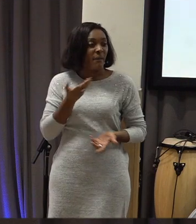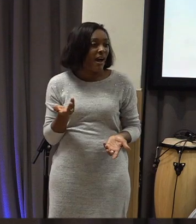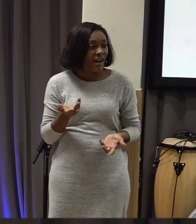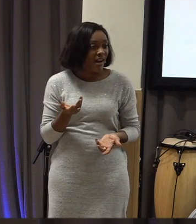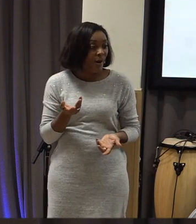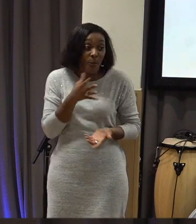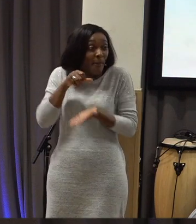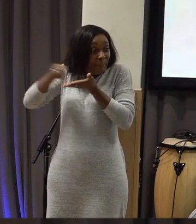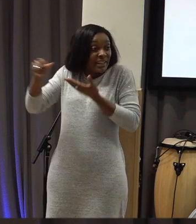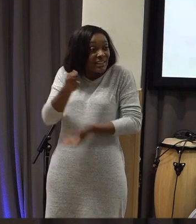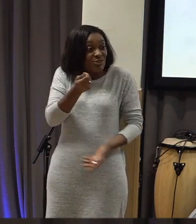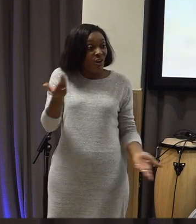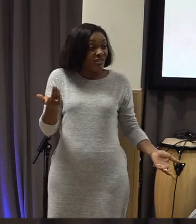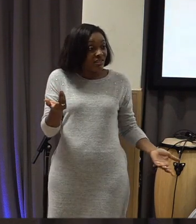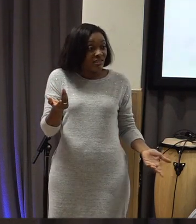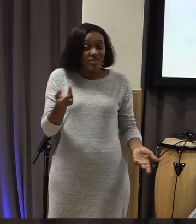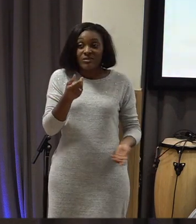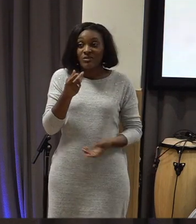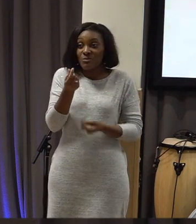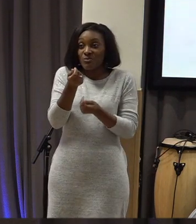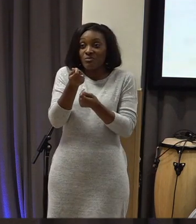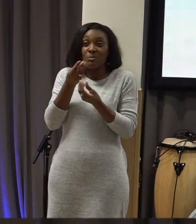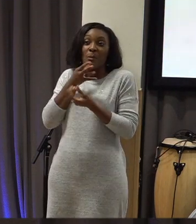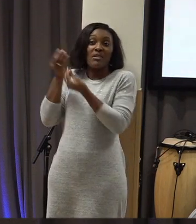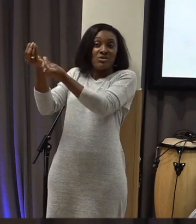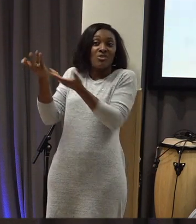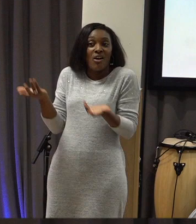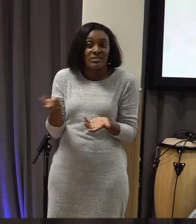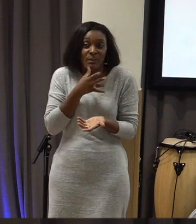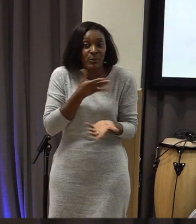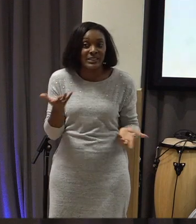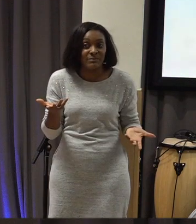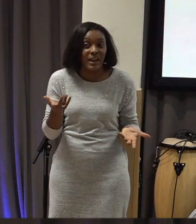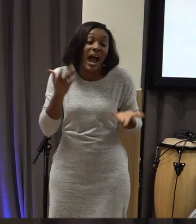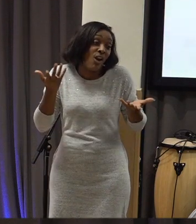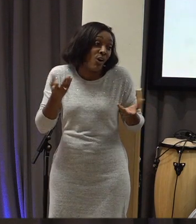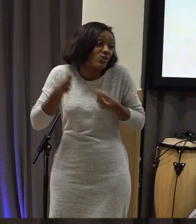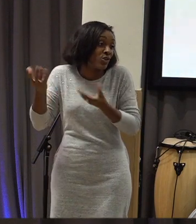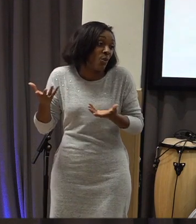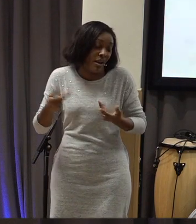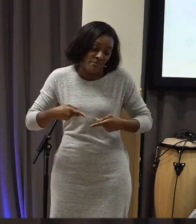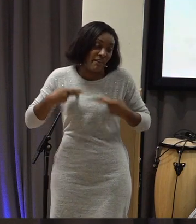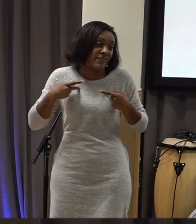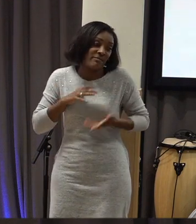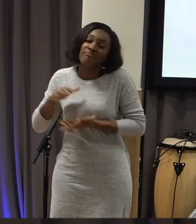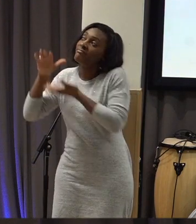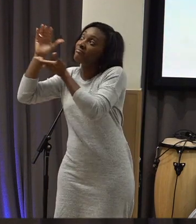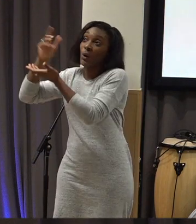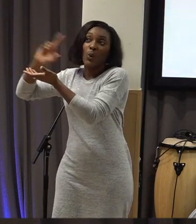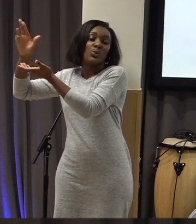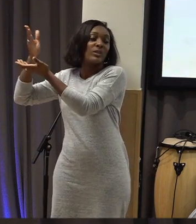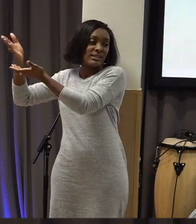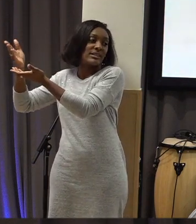peut pas payer Dieu en monnaie de singe. C'est notre vie que nous devons rendre à Dieu. Et en